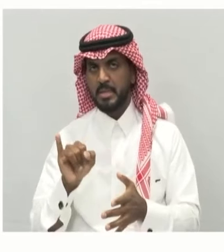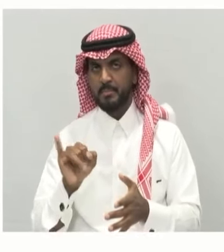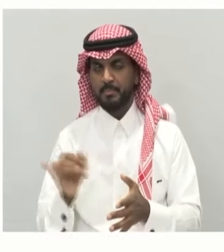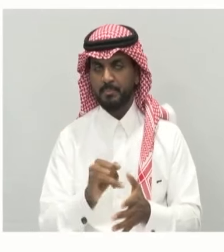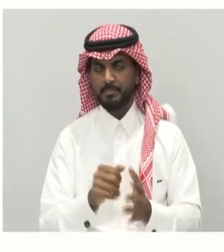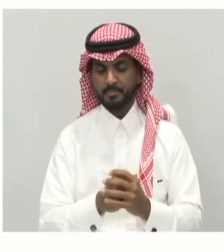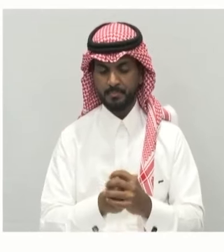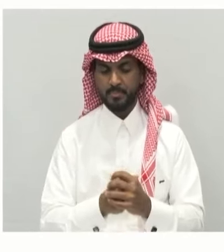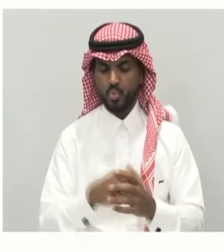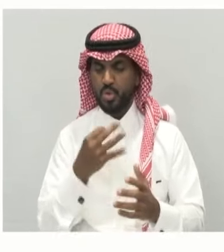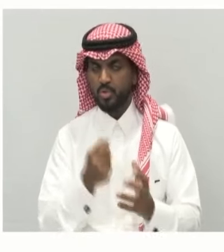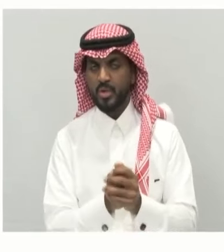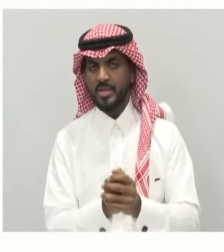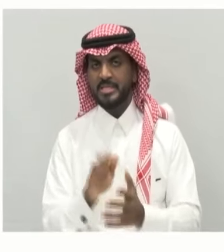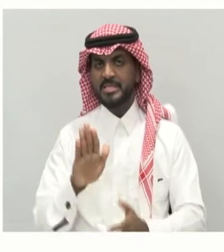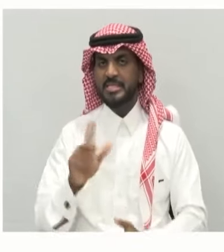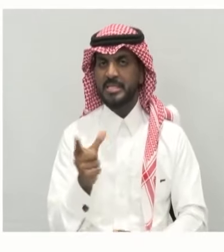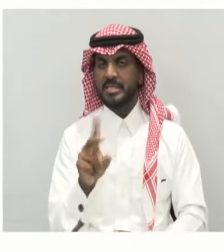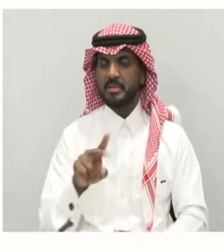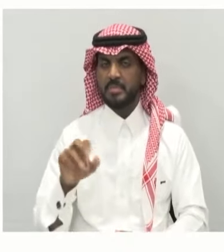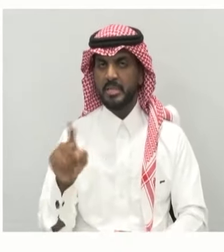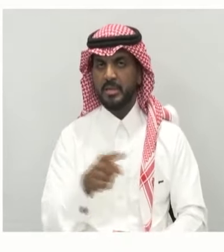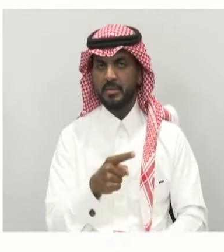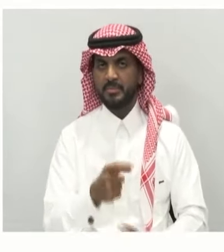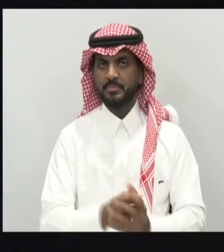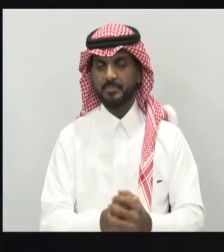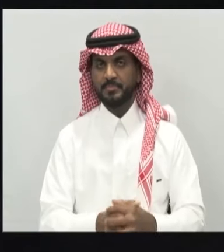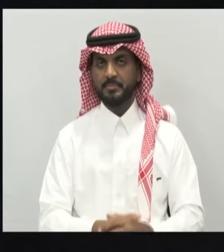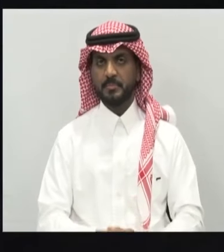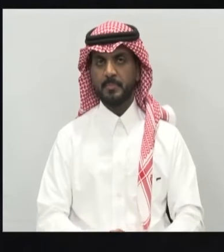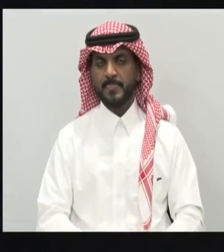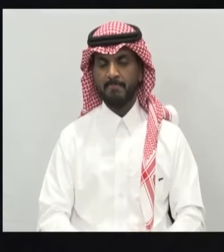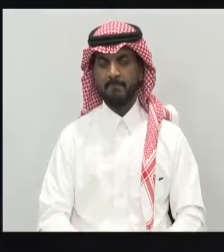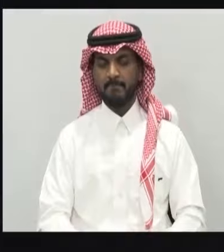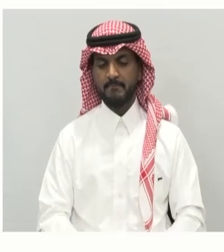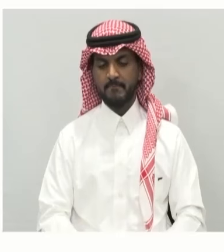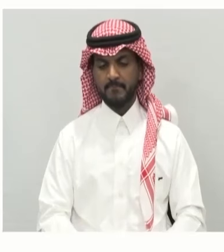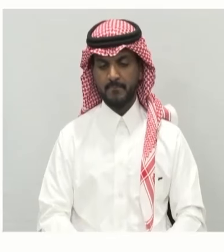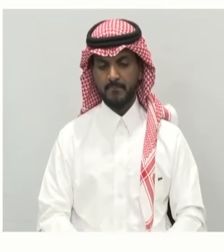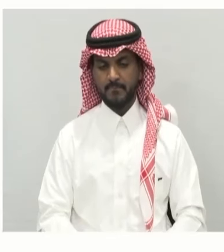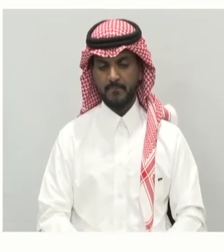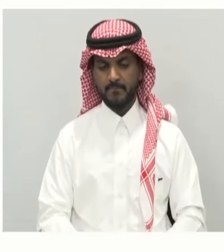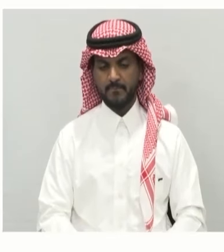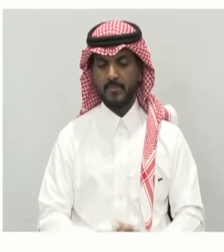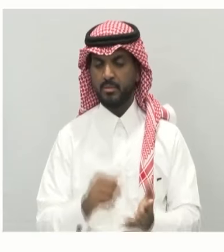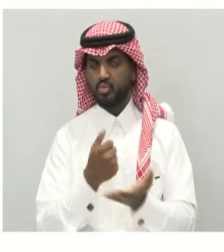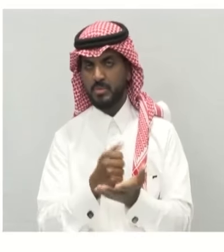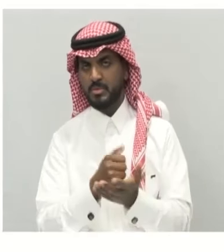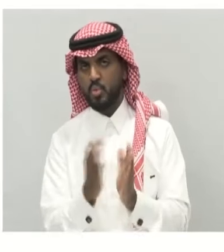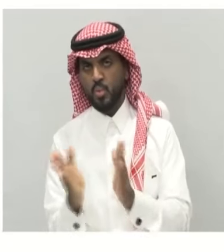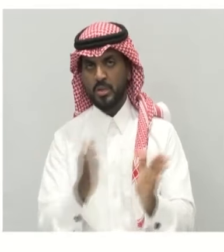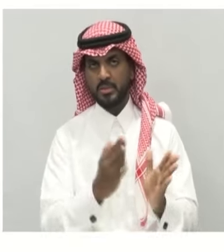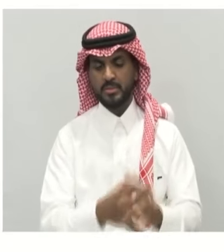بارك الله فيكم و ننطقها سنتيمتر بارك الله فيكم سهله ولا صعبه اسعدكم الله اذا نمسح مع بعض يا